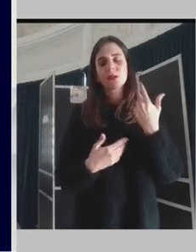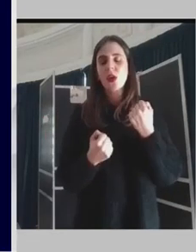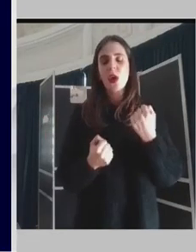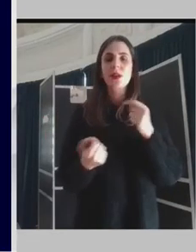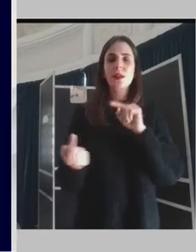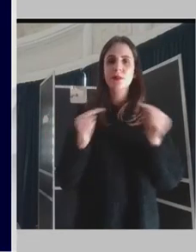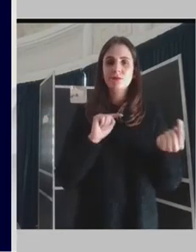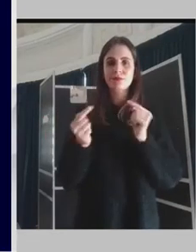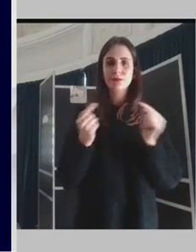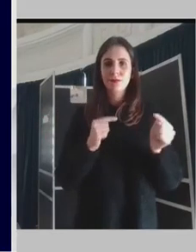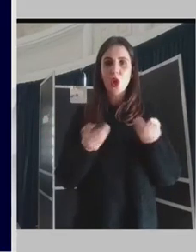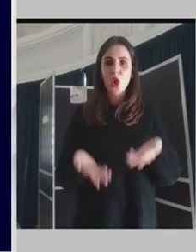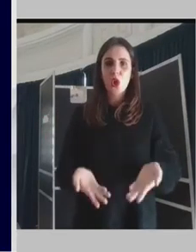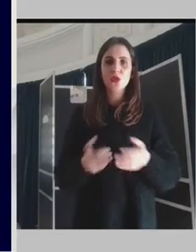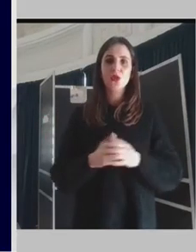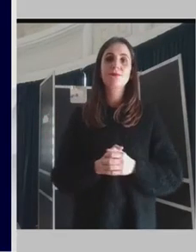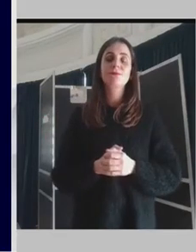mi dilungo